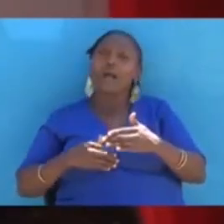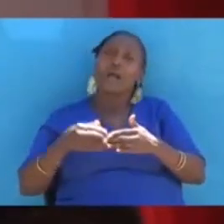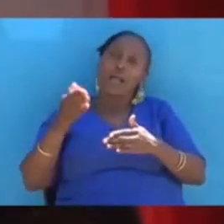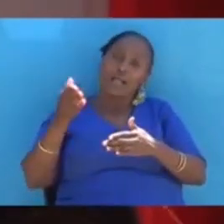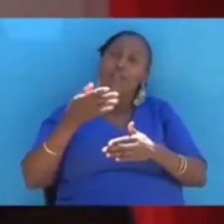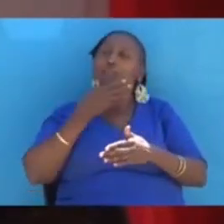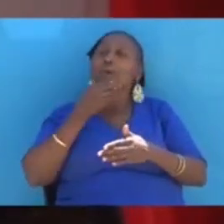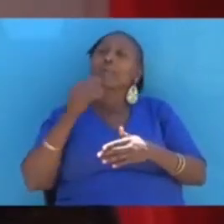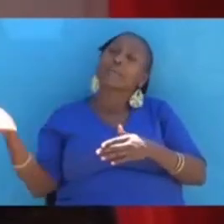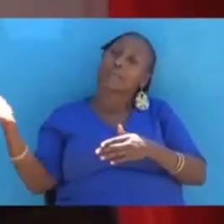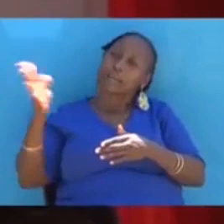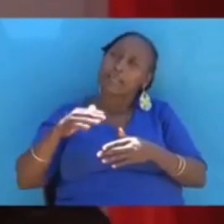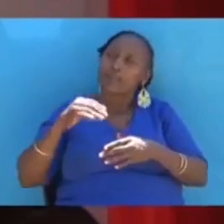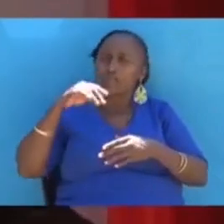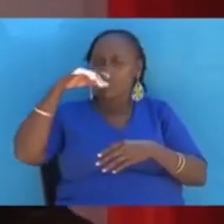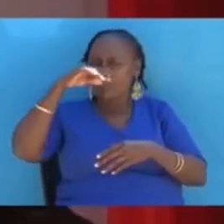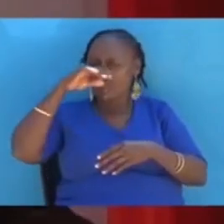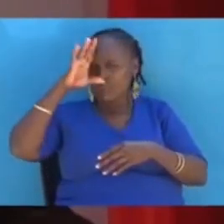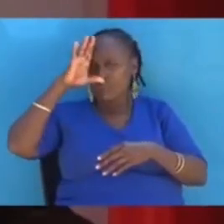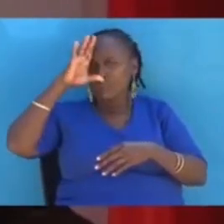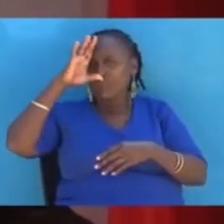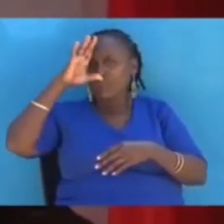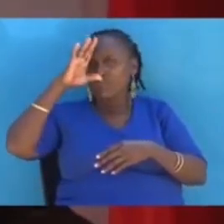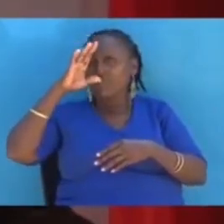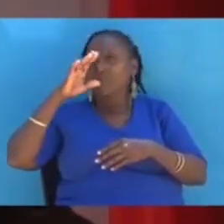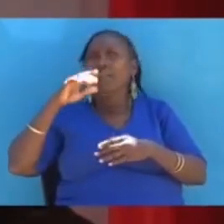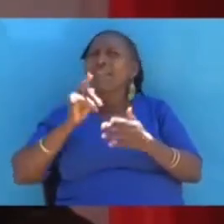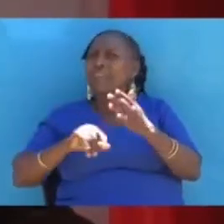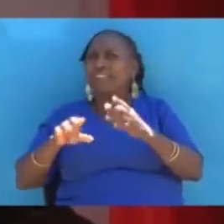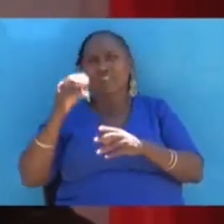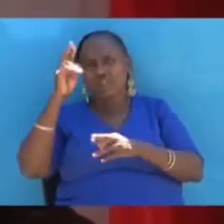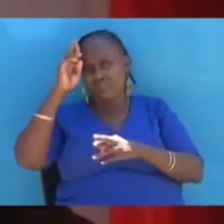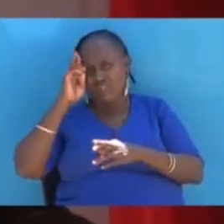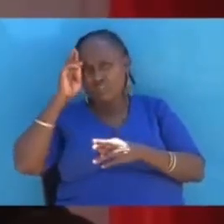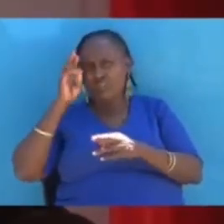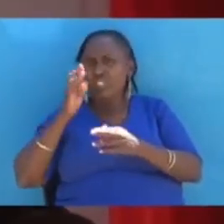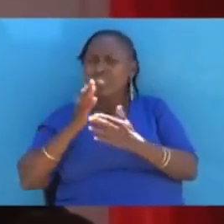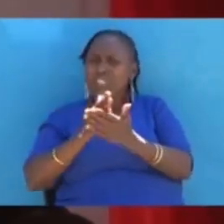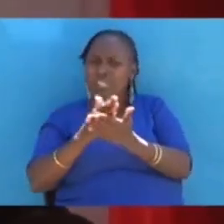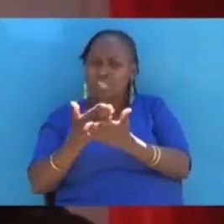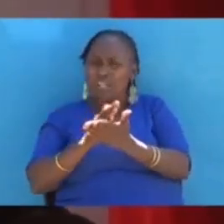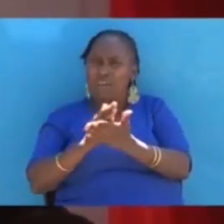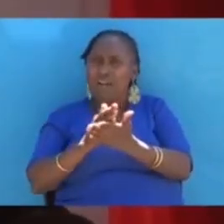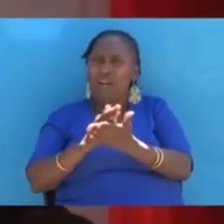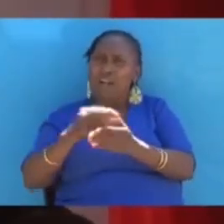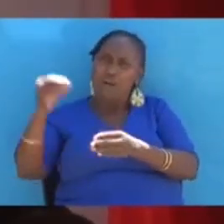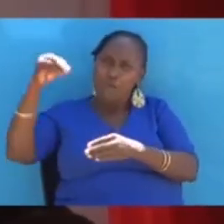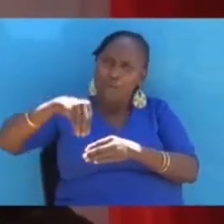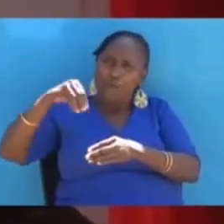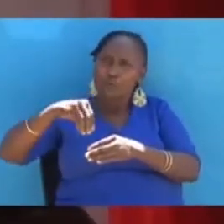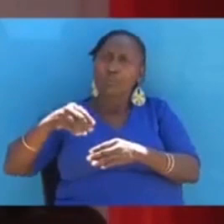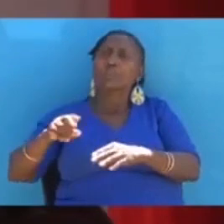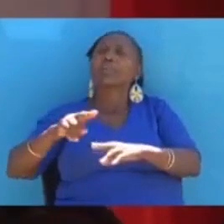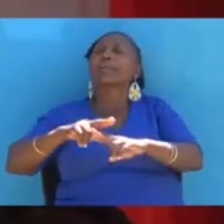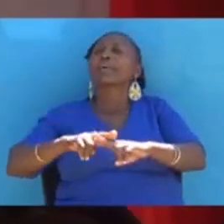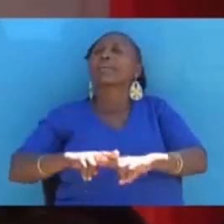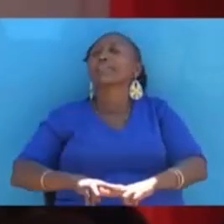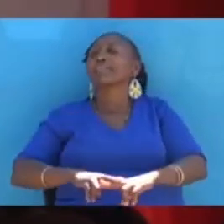propaganda. Na ndio akaweza kugawa kura yetu nusu. Akakalisha, akaketisha watu ya Narok